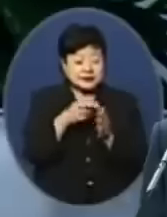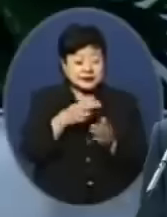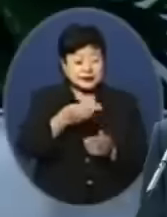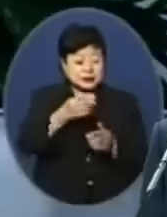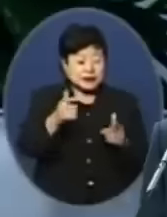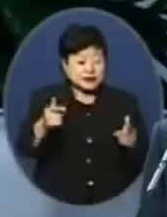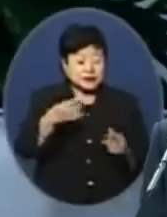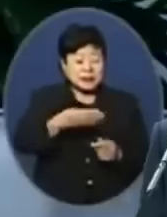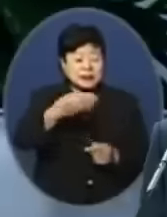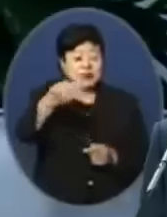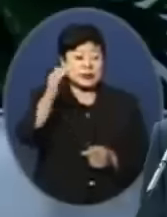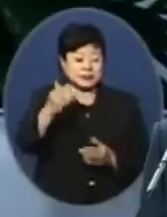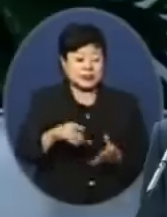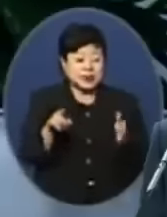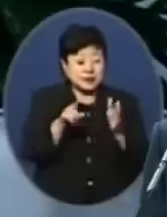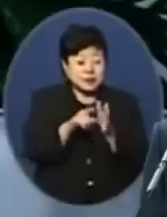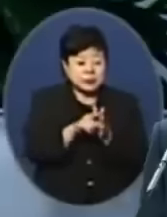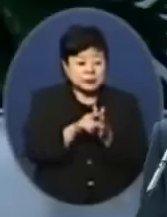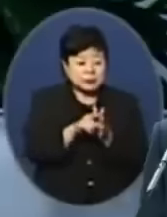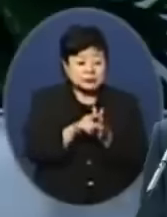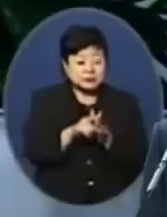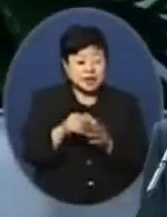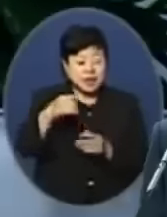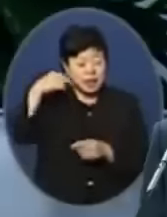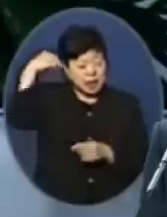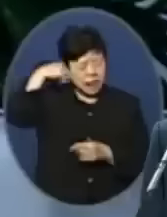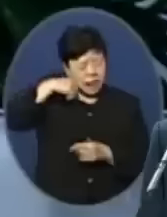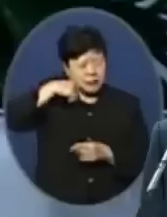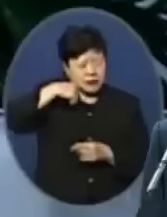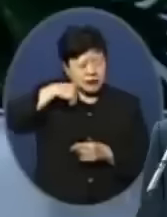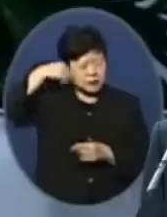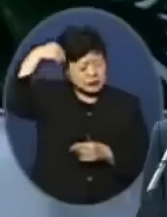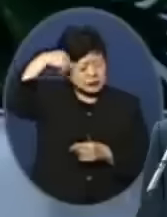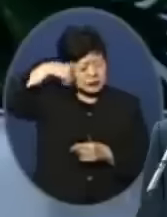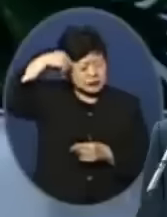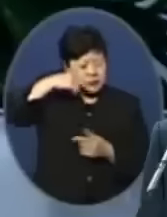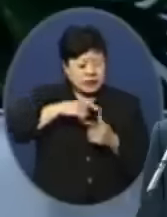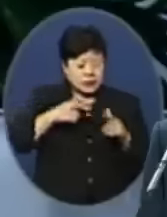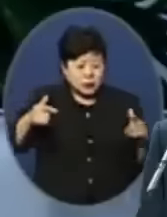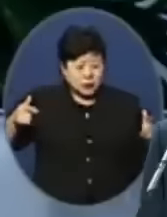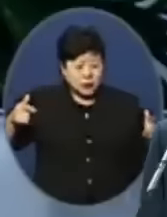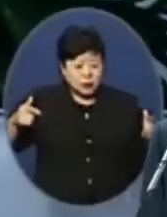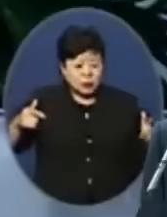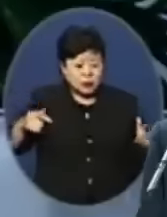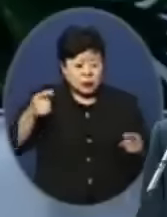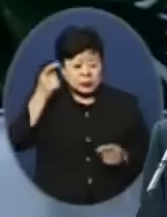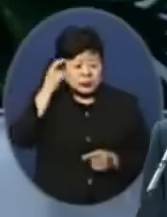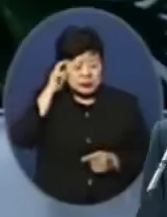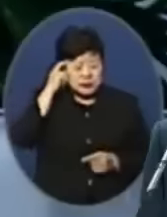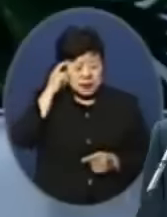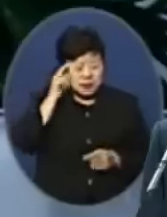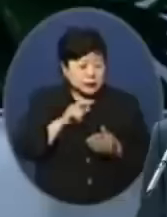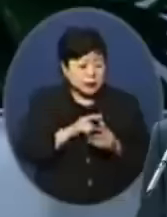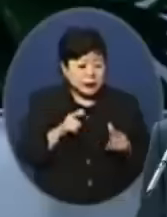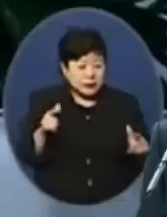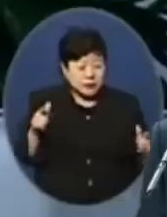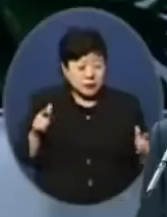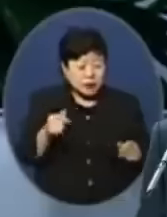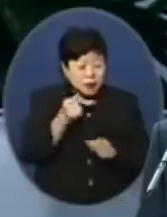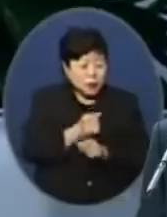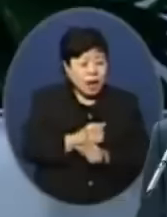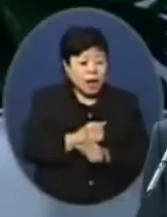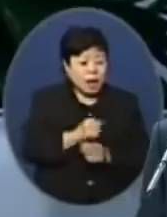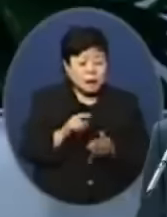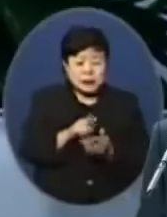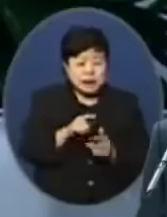3차원이 아니고 4차원인 것인데 믿음은 감각적이 아닙니다. 느끼는 것이 믿음 아닙니다. 이성적인 것도 믿음이 아닙니다.